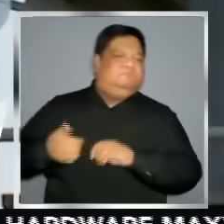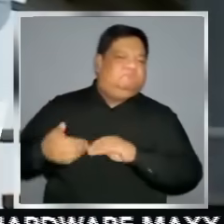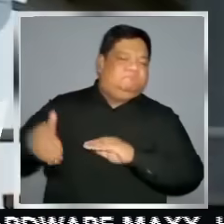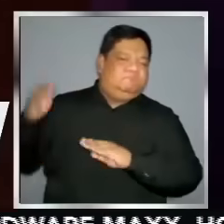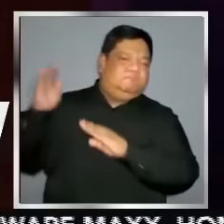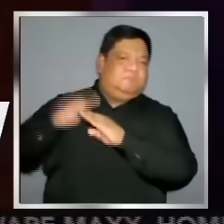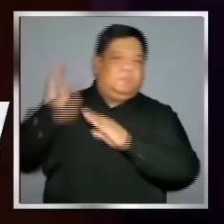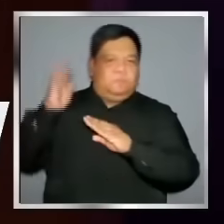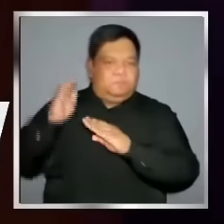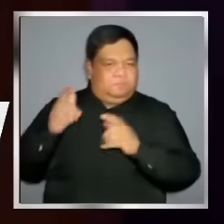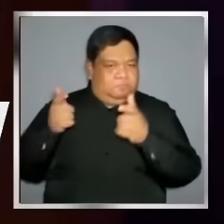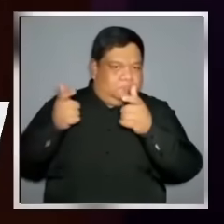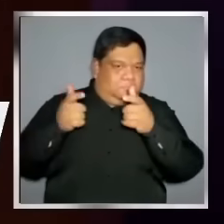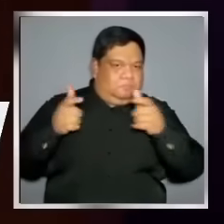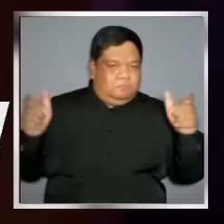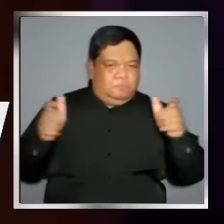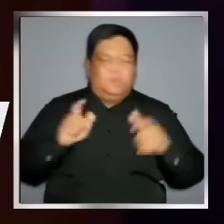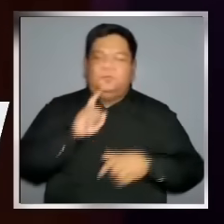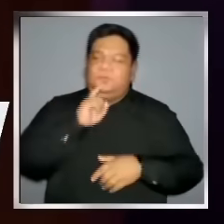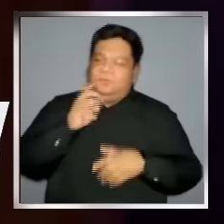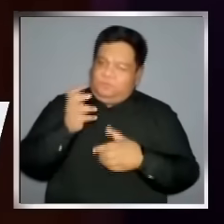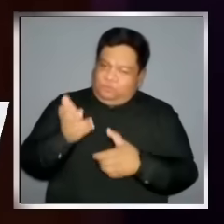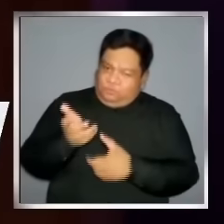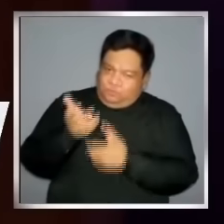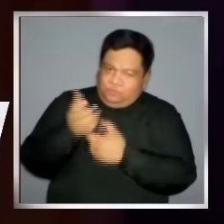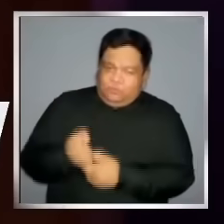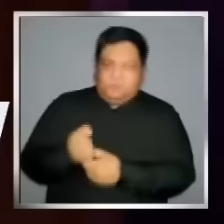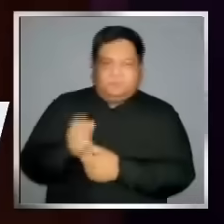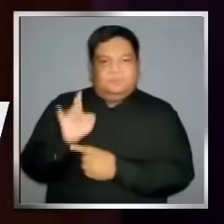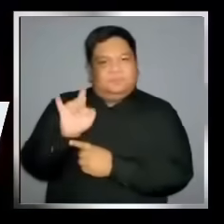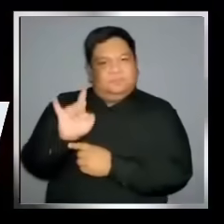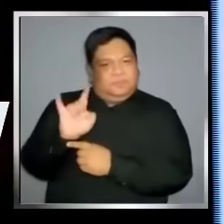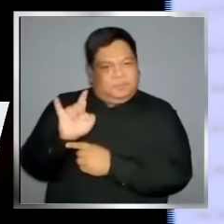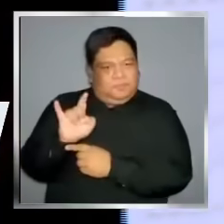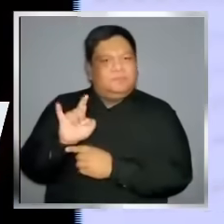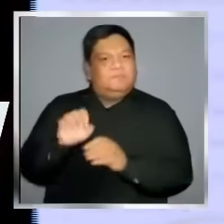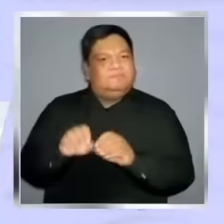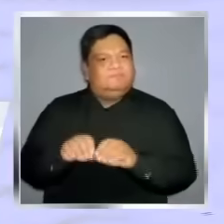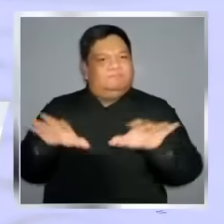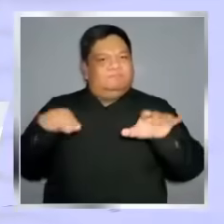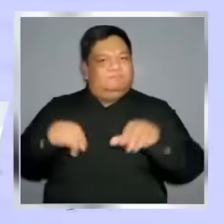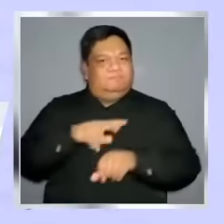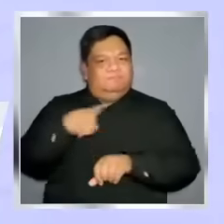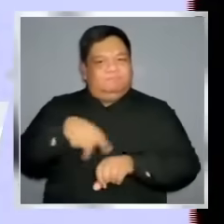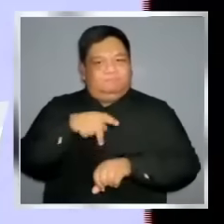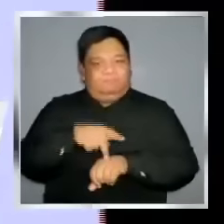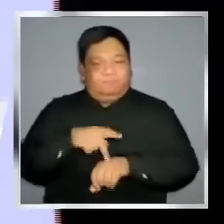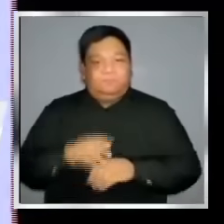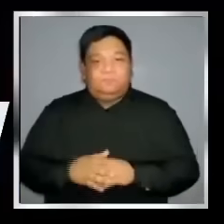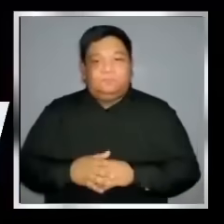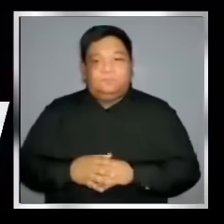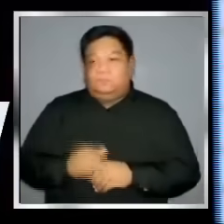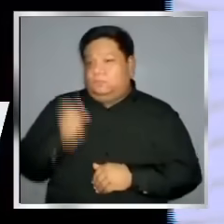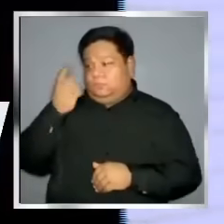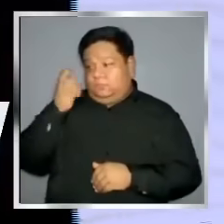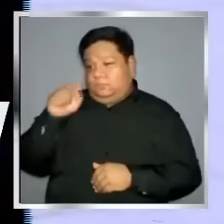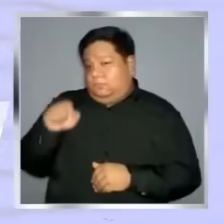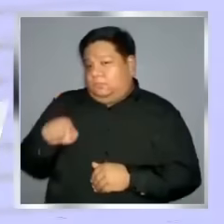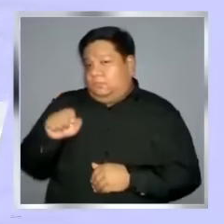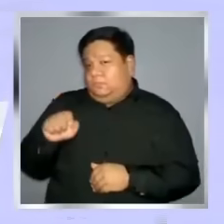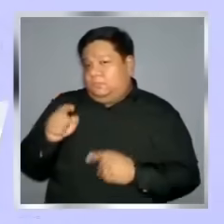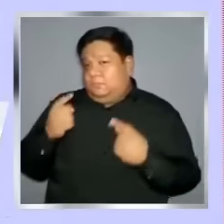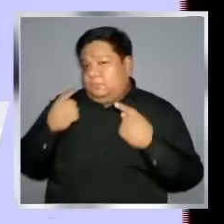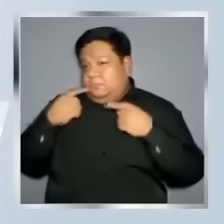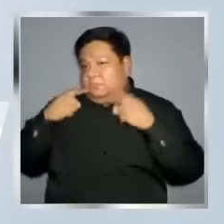pinakapinagkakatiwalaan, at most awarded multimedia network sa Pilipinas. Hindi ito magiging posible kung wala ang tatlong